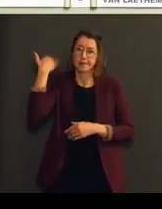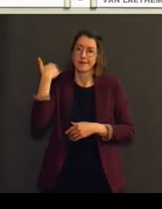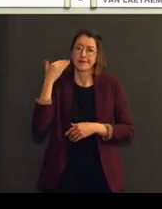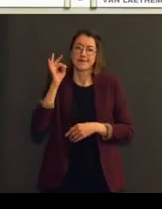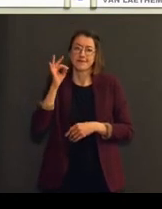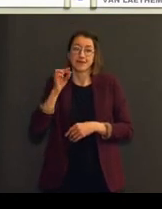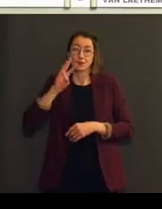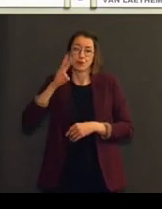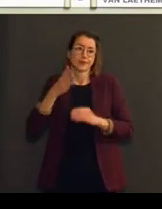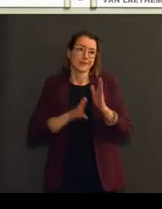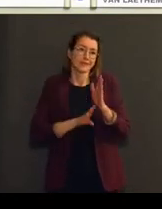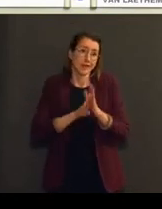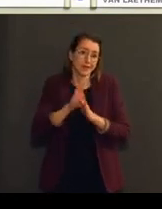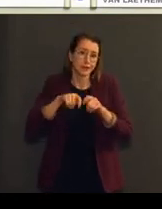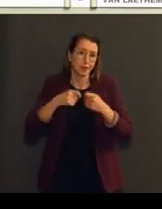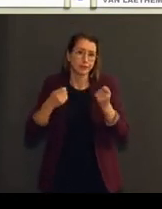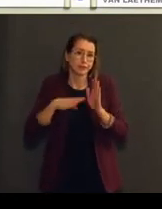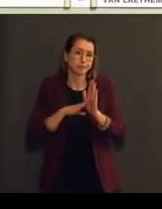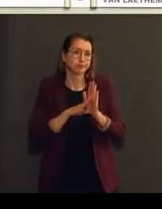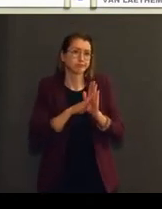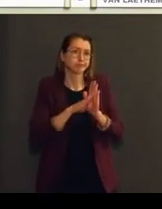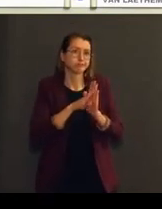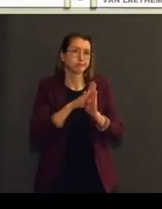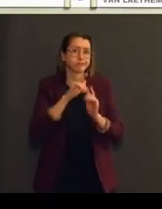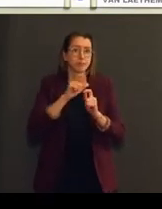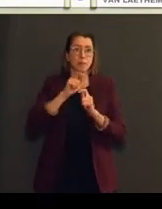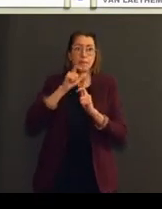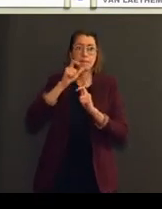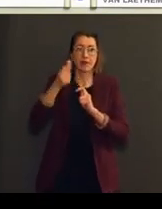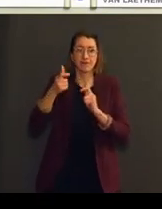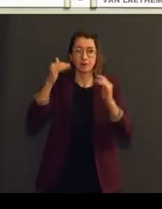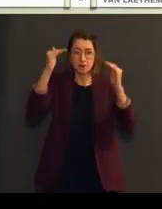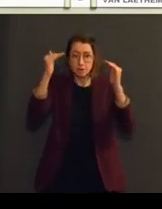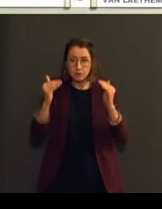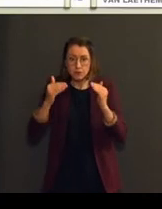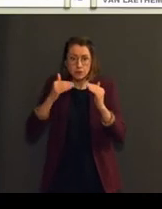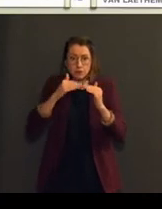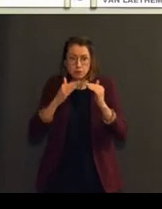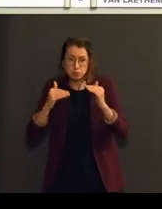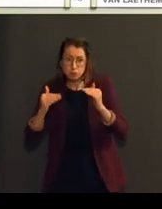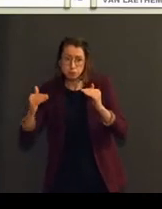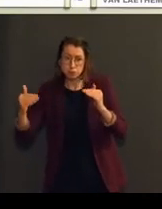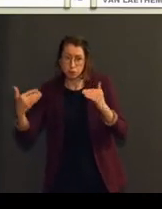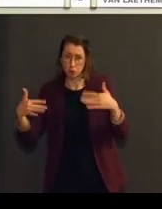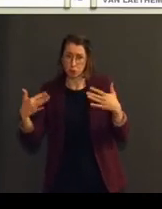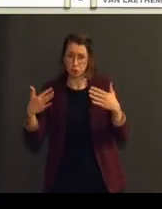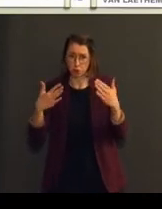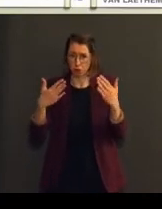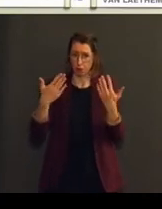troisième vague, eh bien on se rend compte que les deux autres lignes soit sont remarquablement plates, soit continuent de